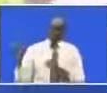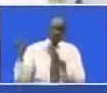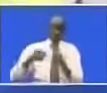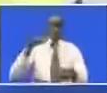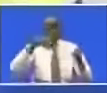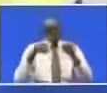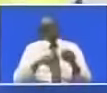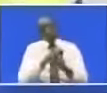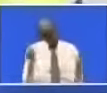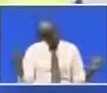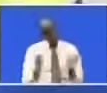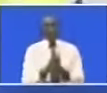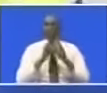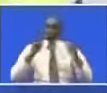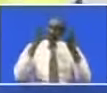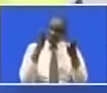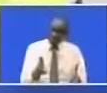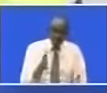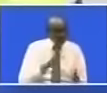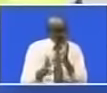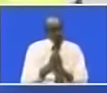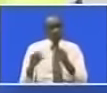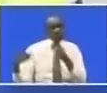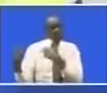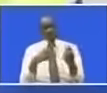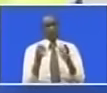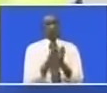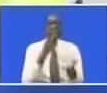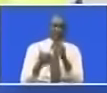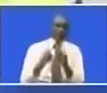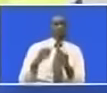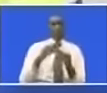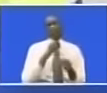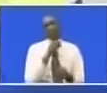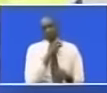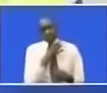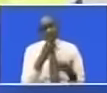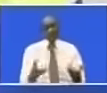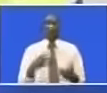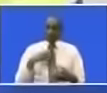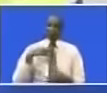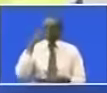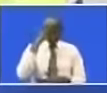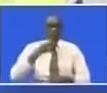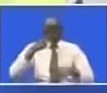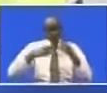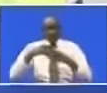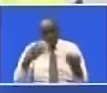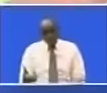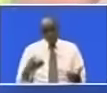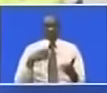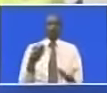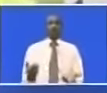vituo vya kupiga kura kwa usalama, bila ugomvi, bila tafrani, wamepanga line, kila mtu anajua utaratibu